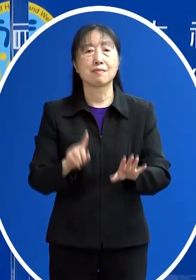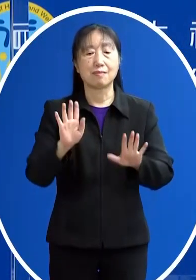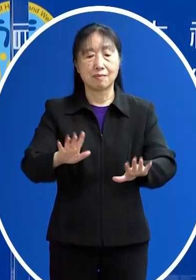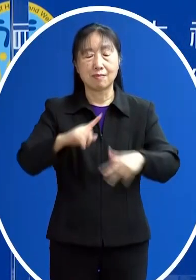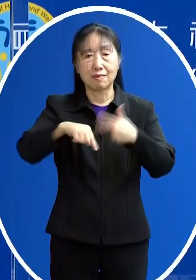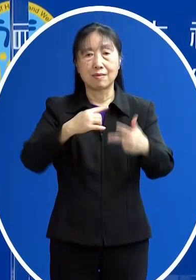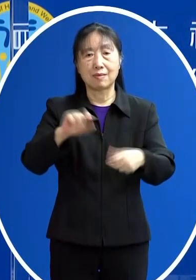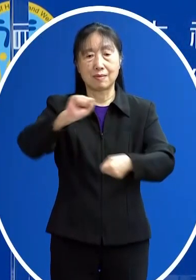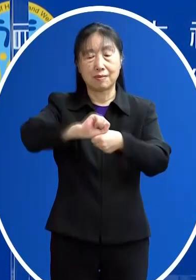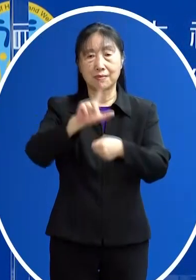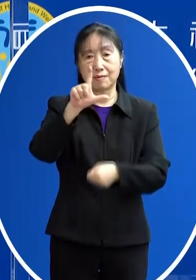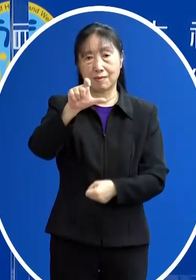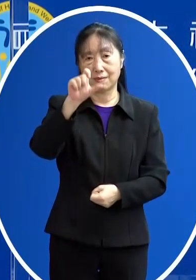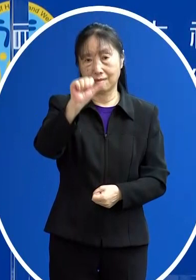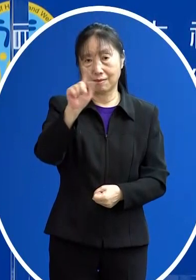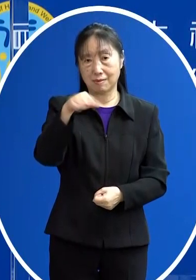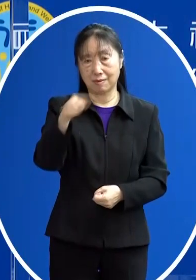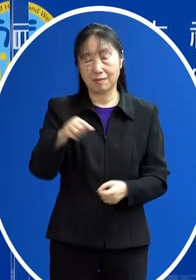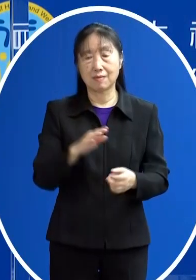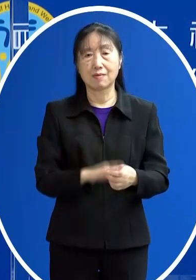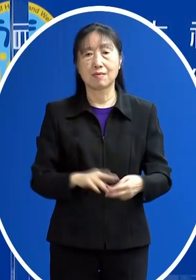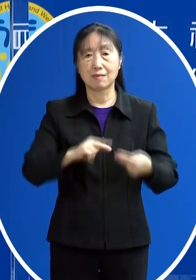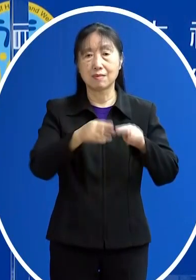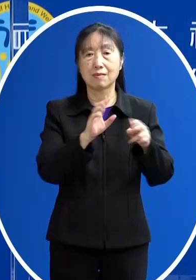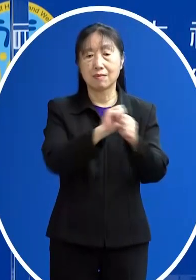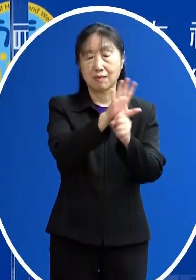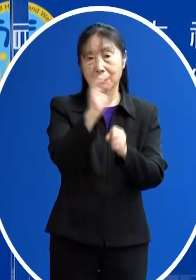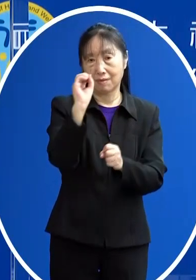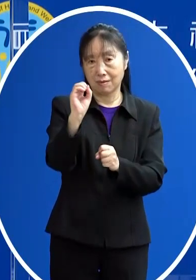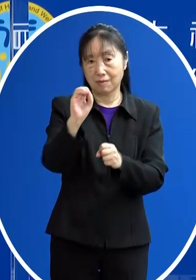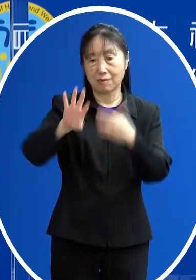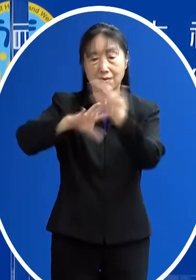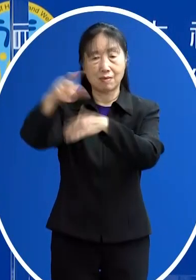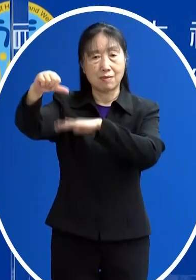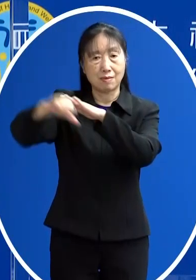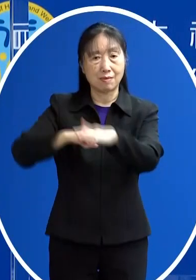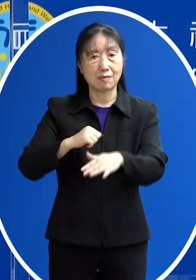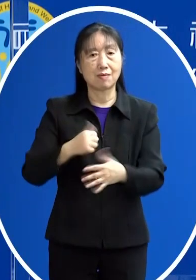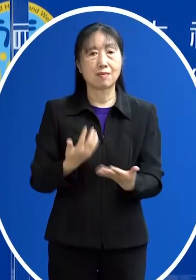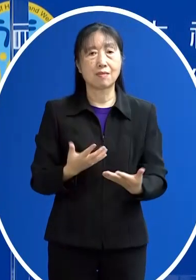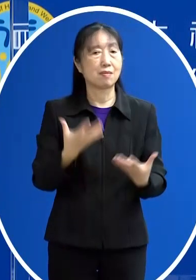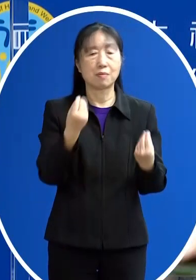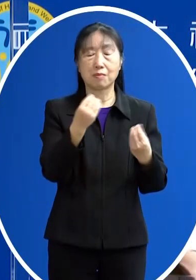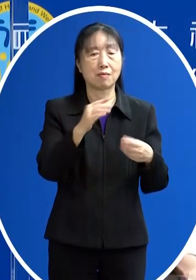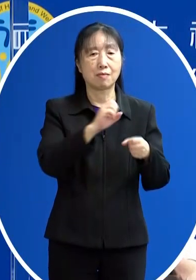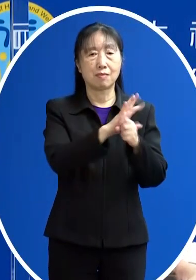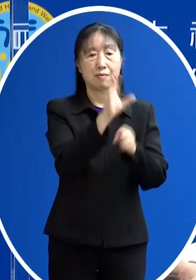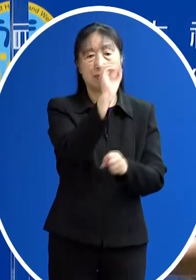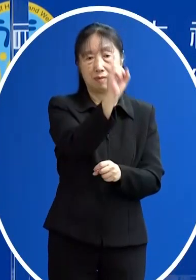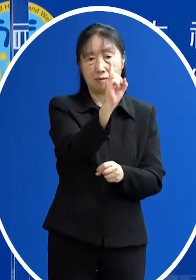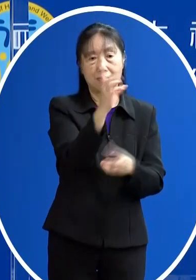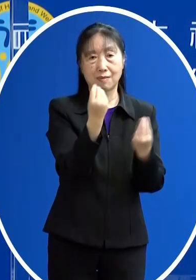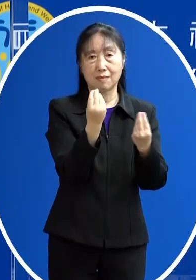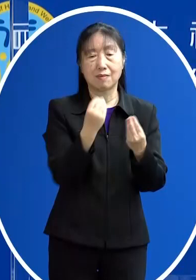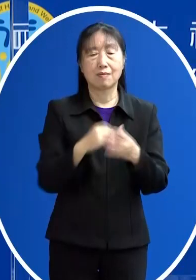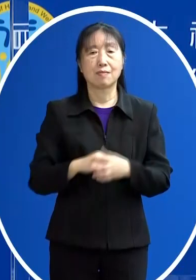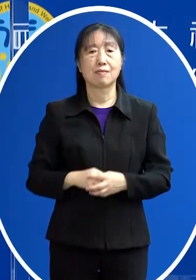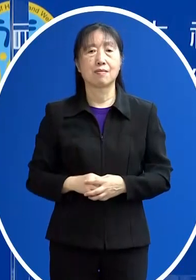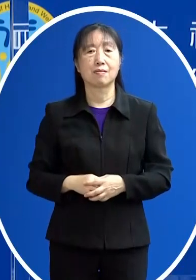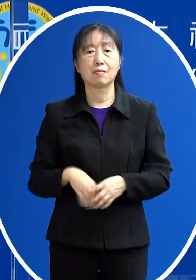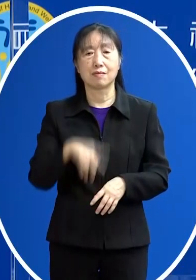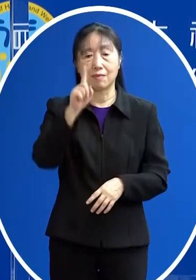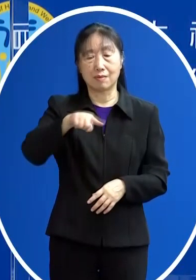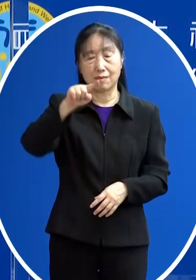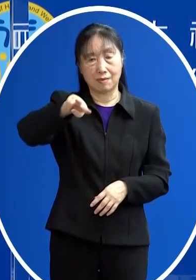新增65例，定序确认是 Omicron 的这个境外 U 的病例，没有 Delta，所以现在目前累积是